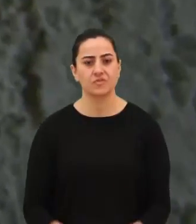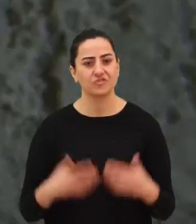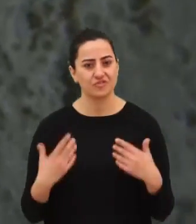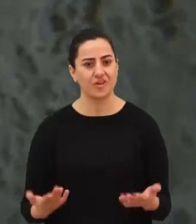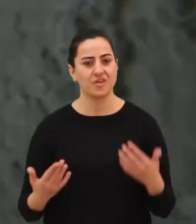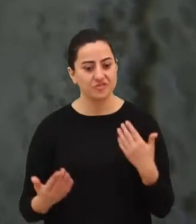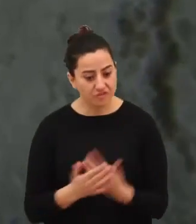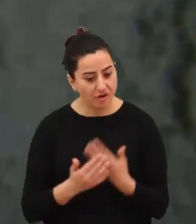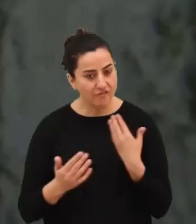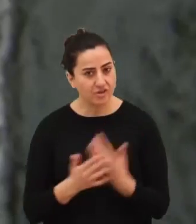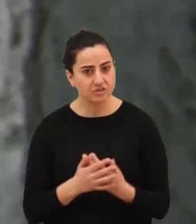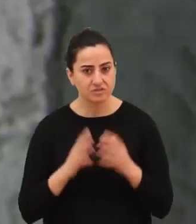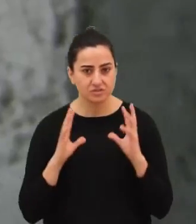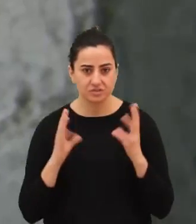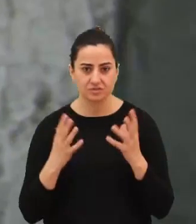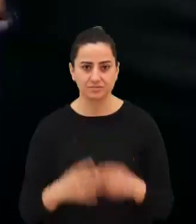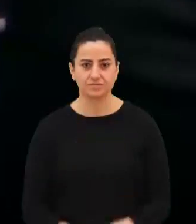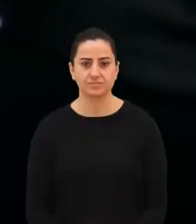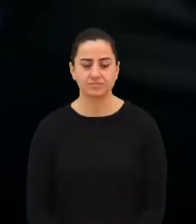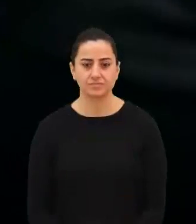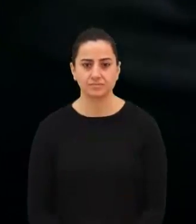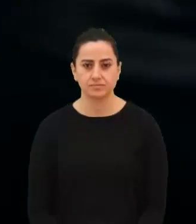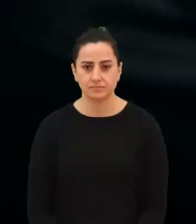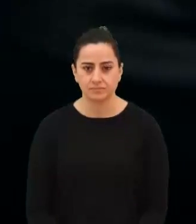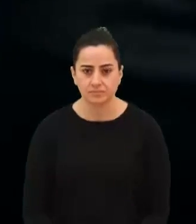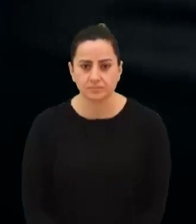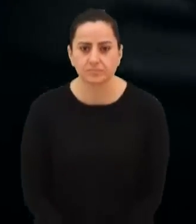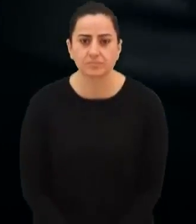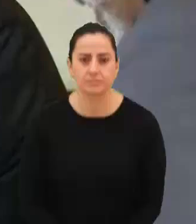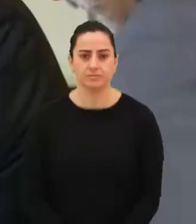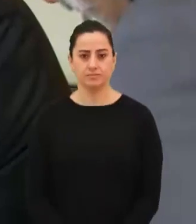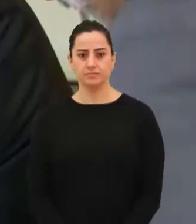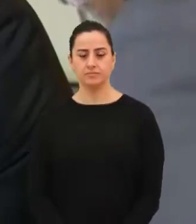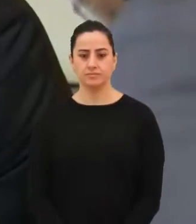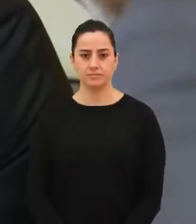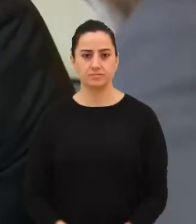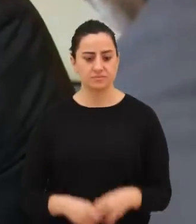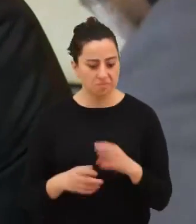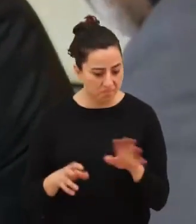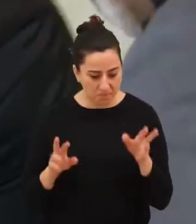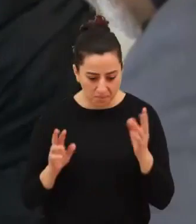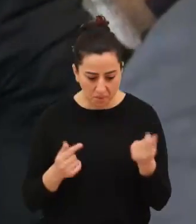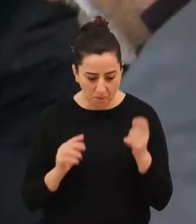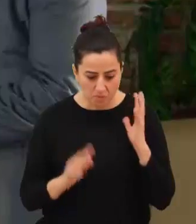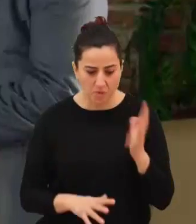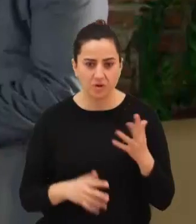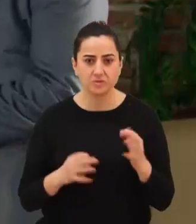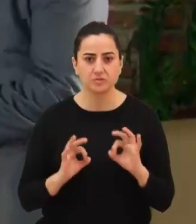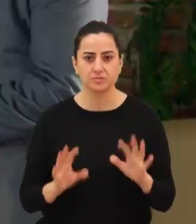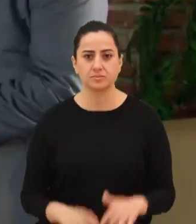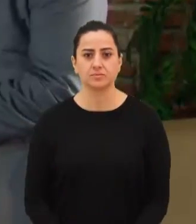Vay vay vay. İçi para dolu çantanın başında mafya görünümlü iki adam. Paraya bak be.